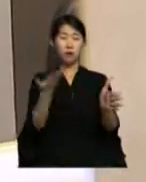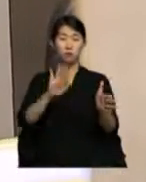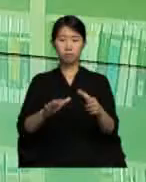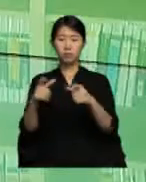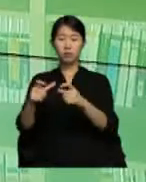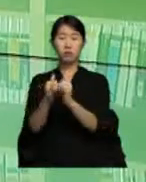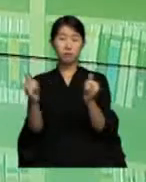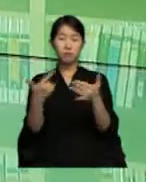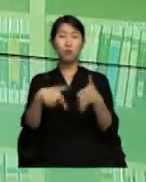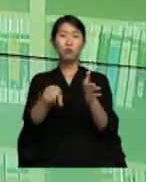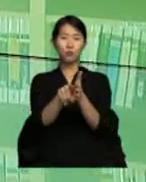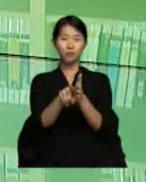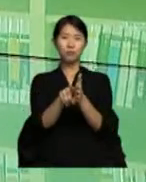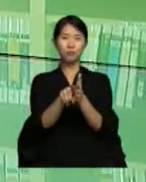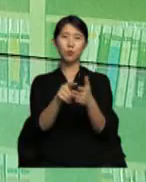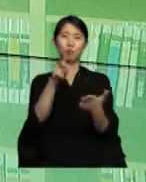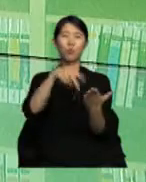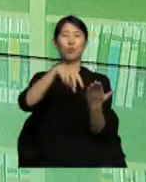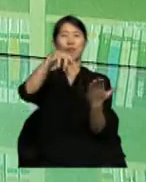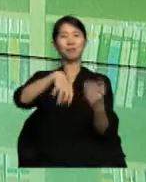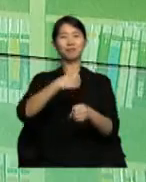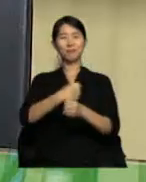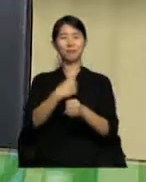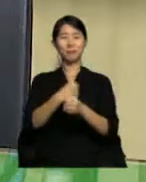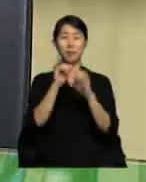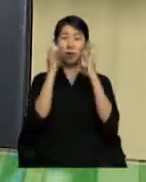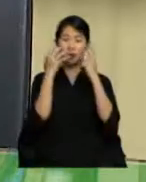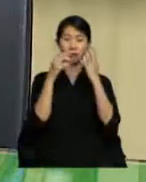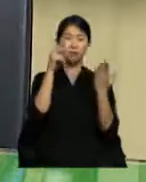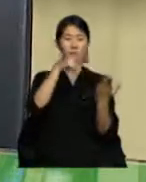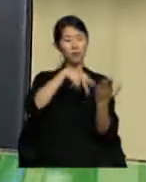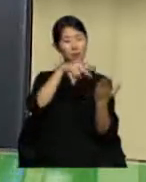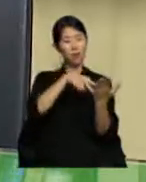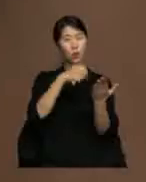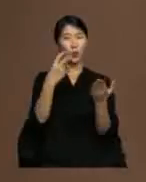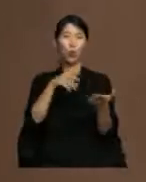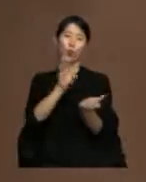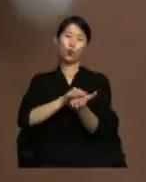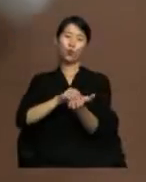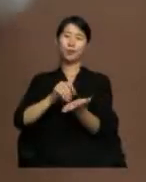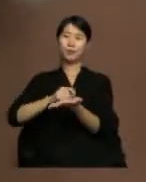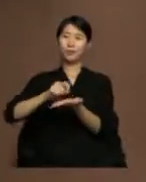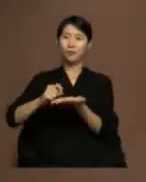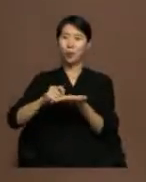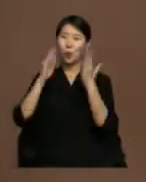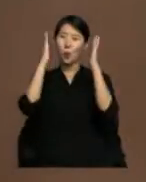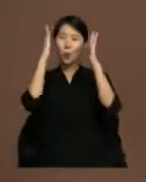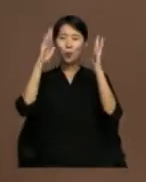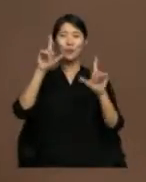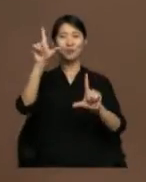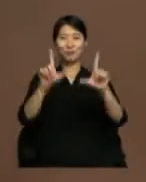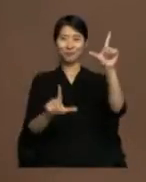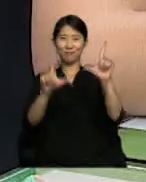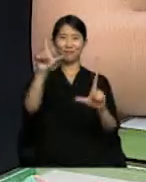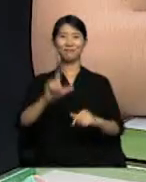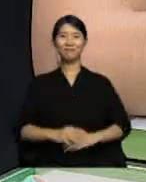탈바꿈시킨 곳입니다. 아이들은 도서관에서 책도 읽고 밀린 숙제도 하는 등 공부 삼매경에 빠졌습니다.